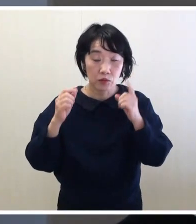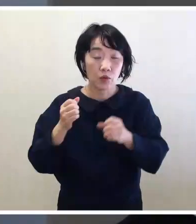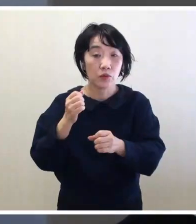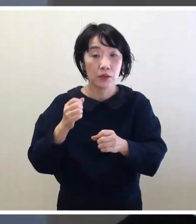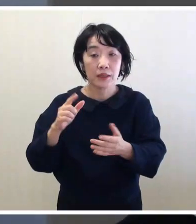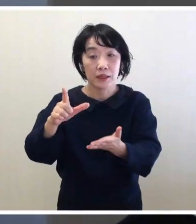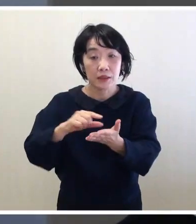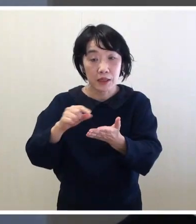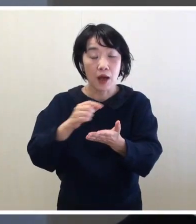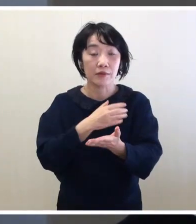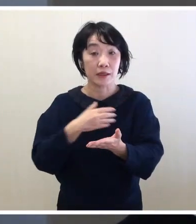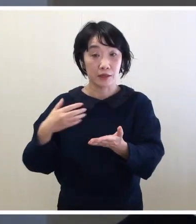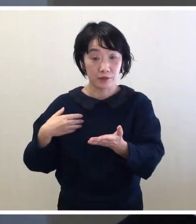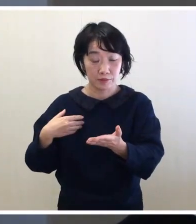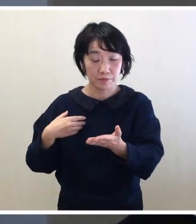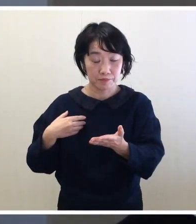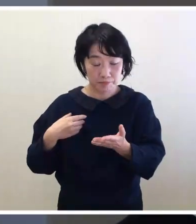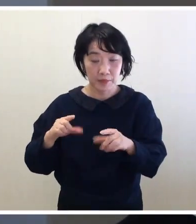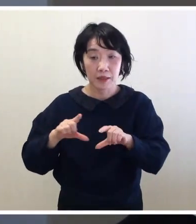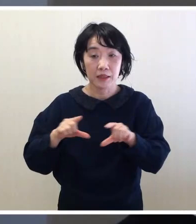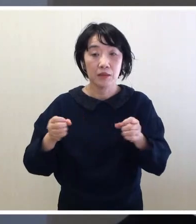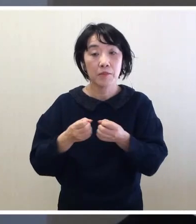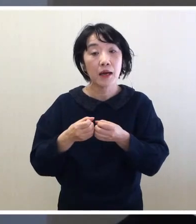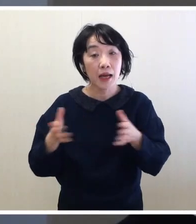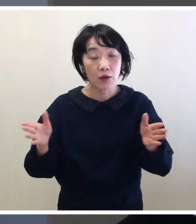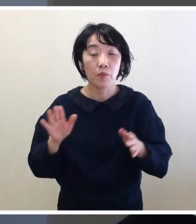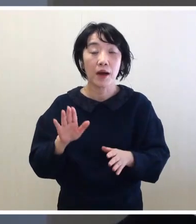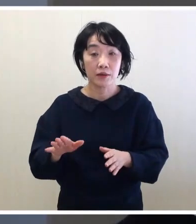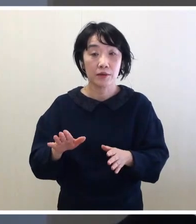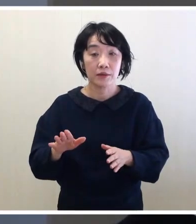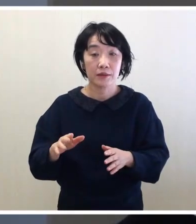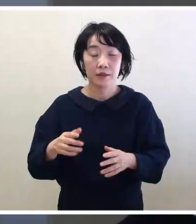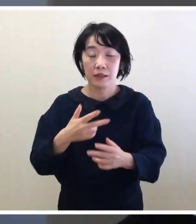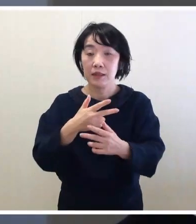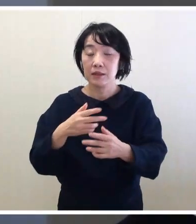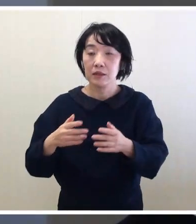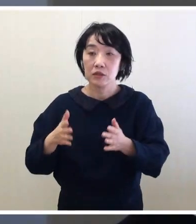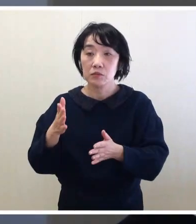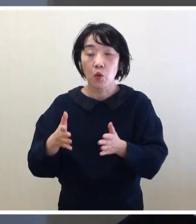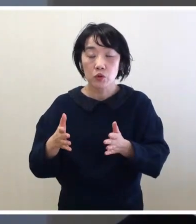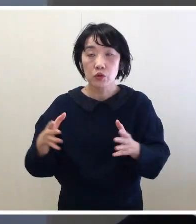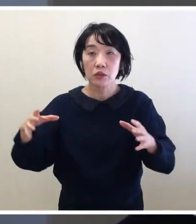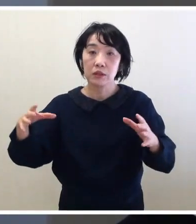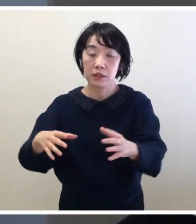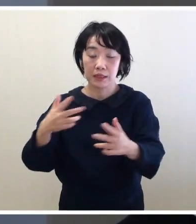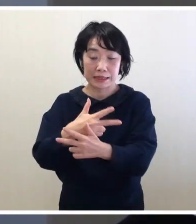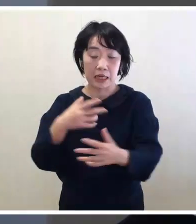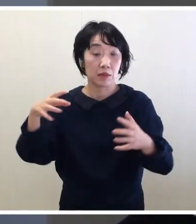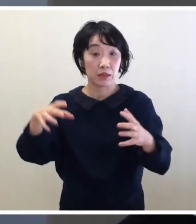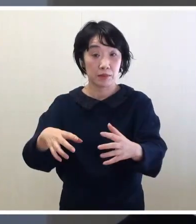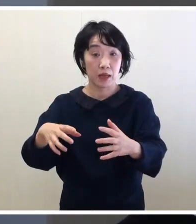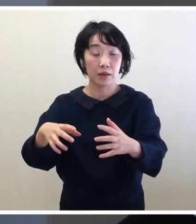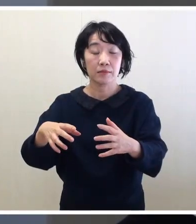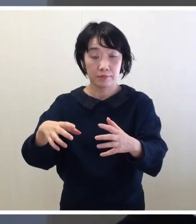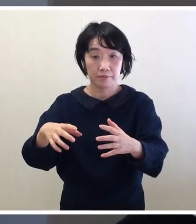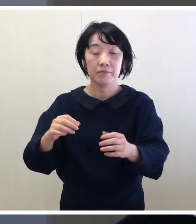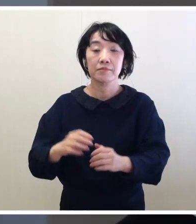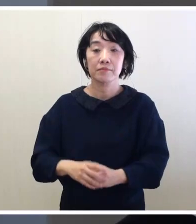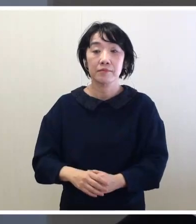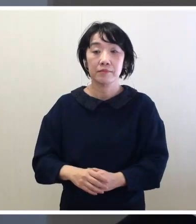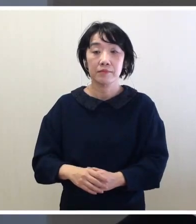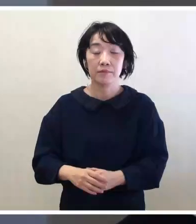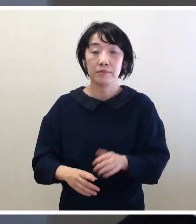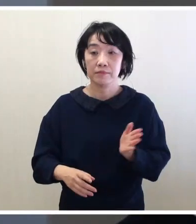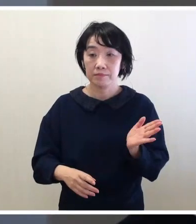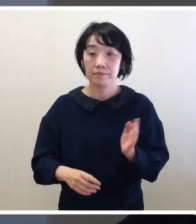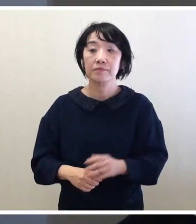にも使っていただける一般開放の時間なんかを設けたいというふうに考えております。で、スポーツゾーン北側に集約する関係で大変まとまった